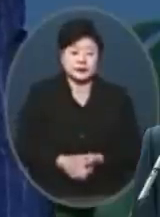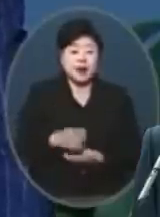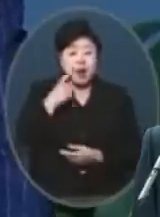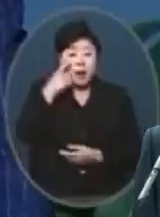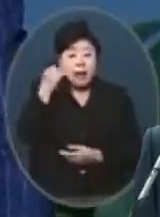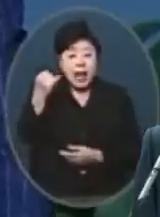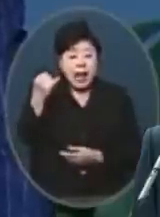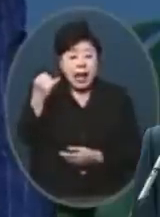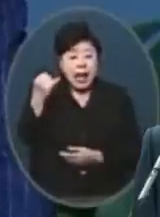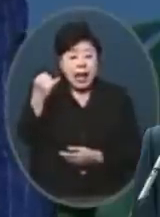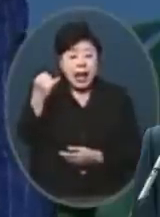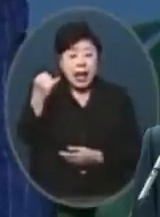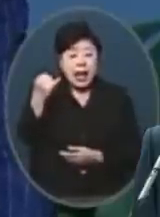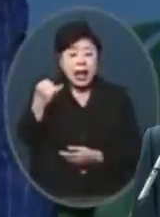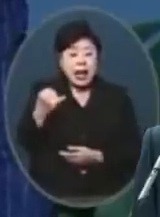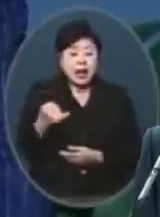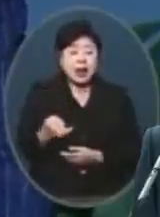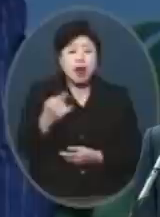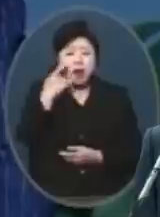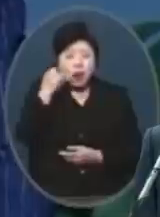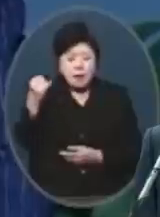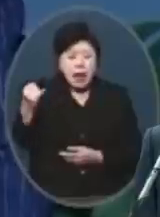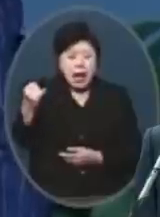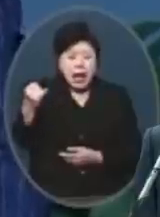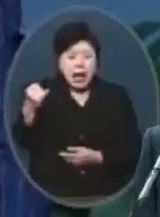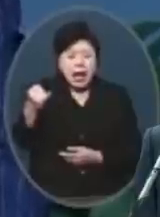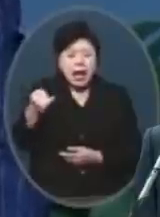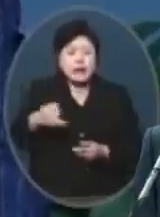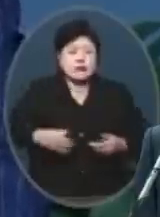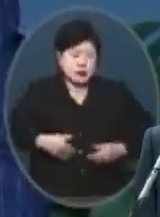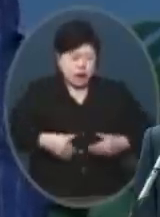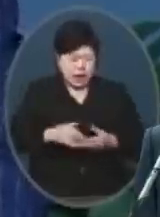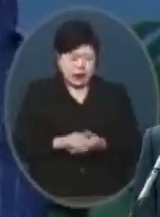엄마도 엄마가 필요하다.